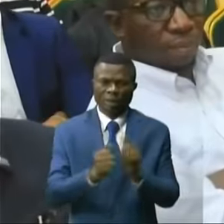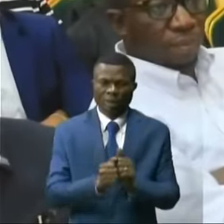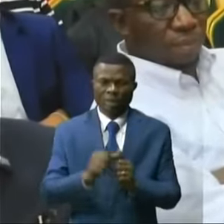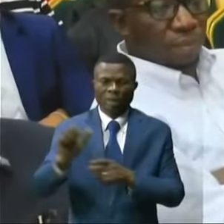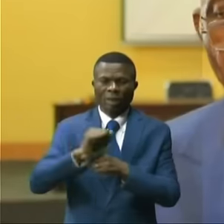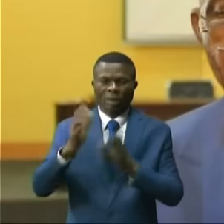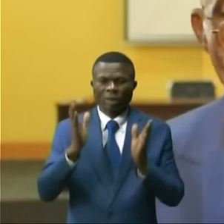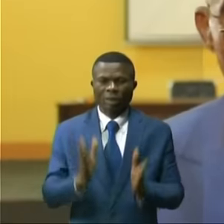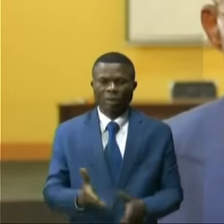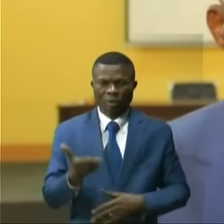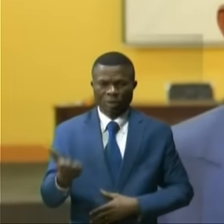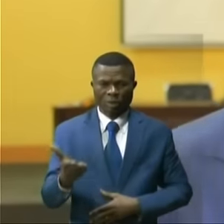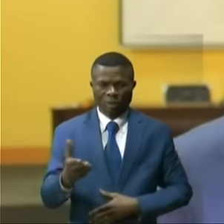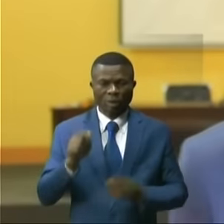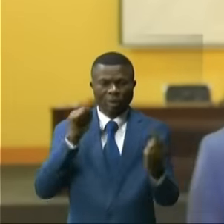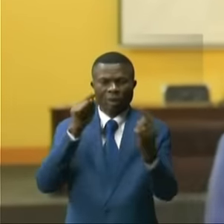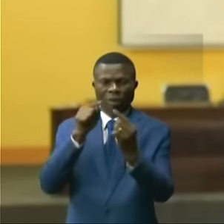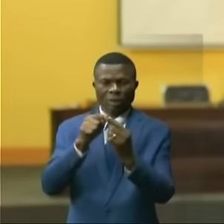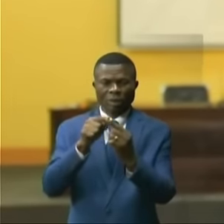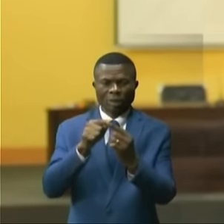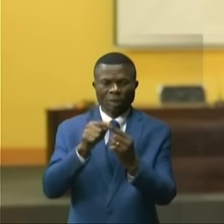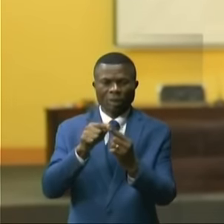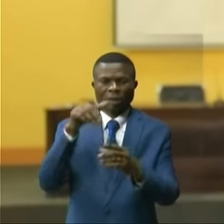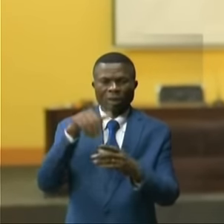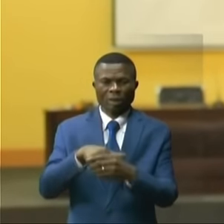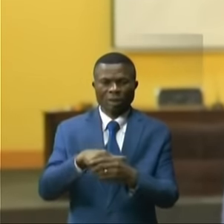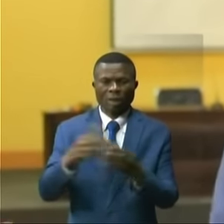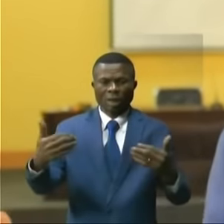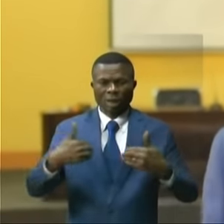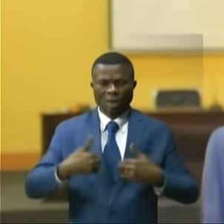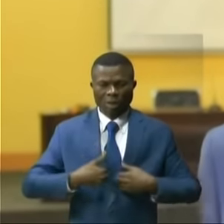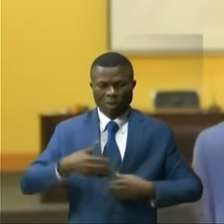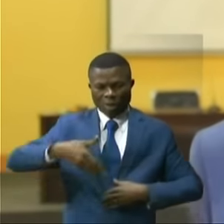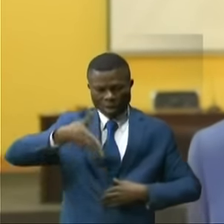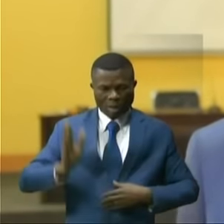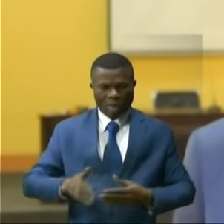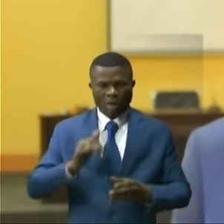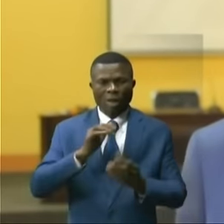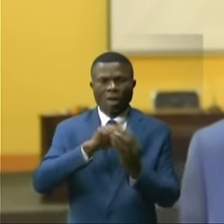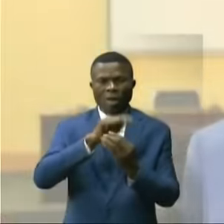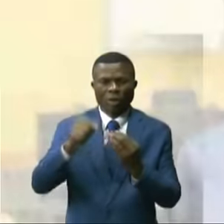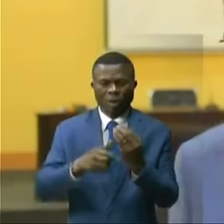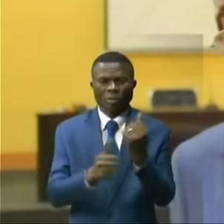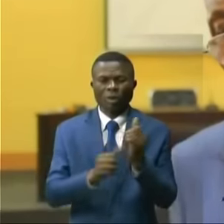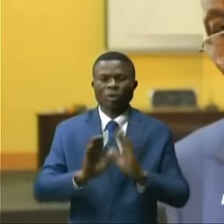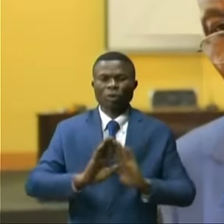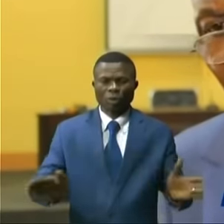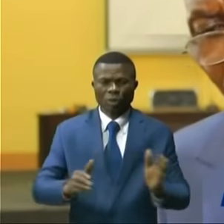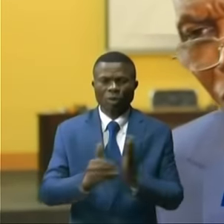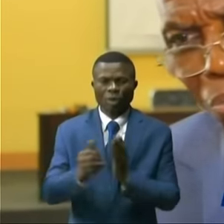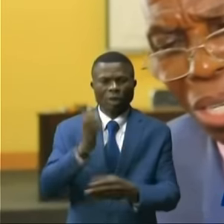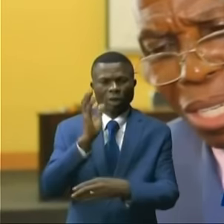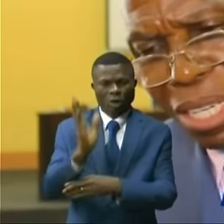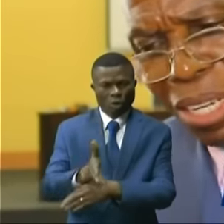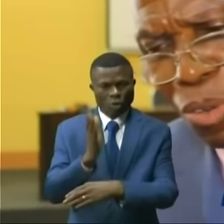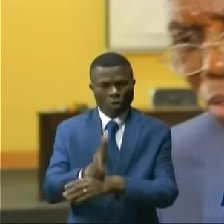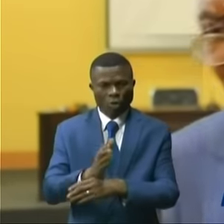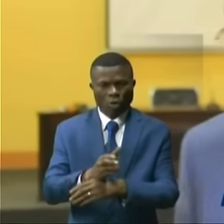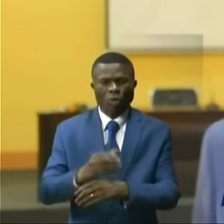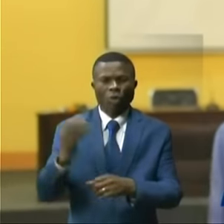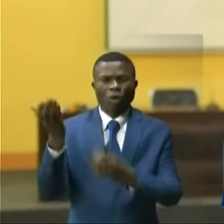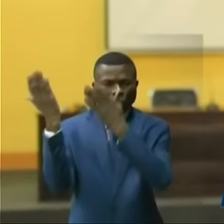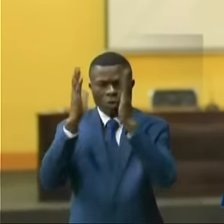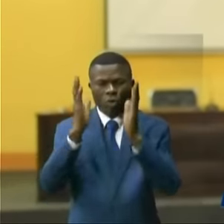stagiair oui l'objectif poursuver est d'avoir un expert comptable quelqu'un qui est compétent donner les conseils aux opérateurs